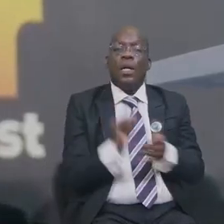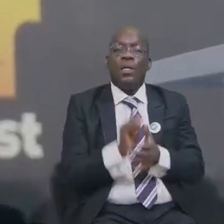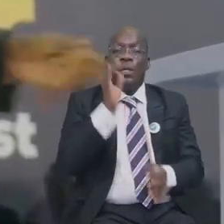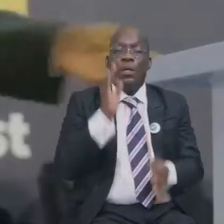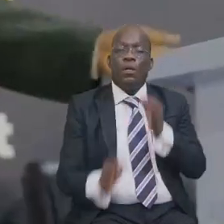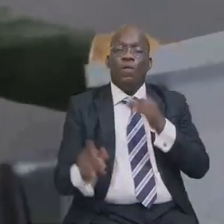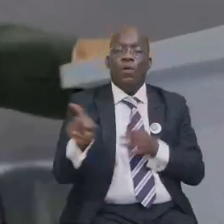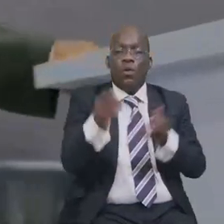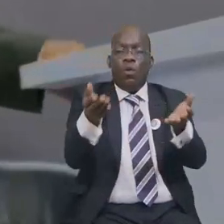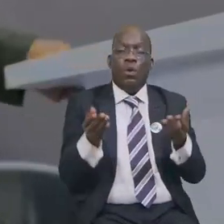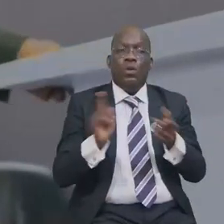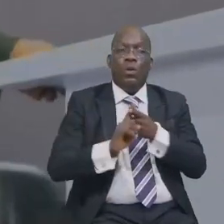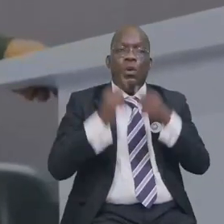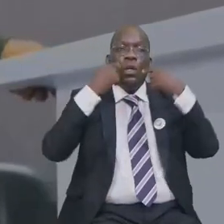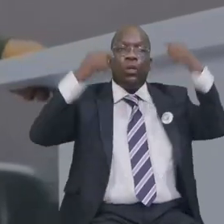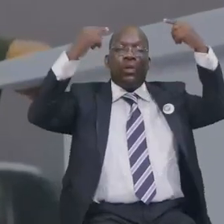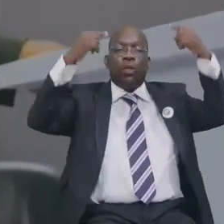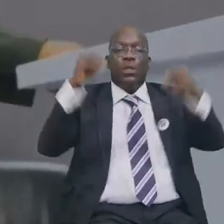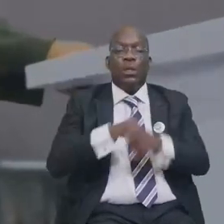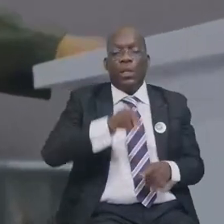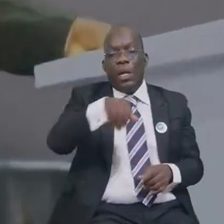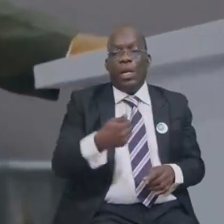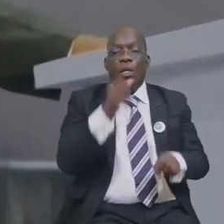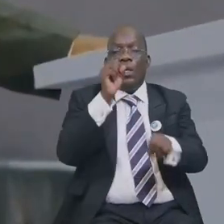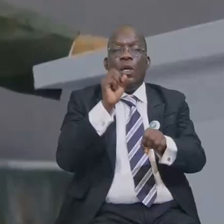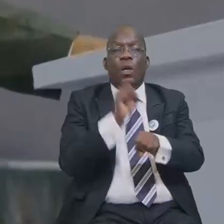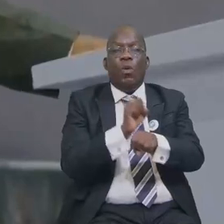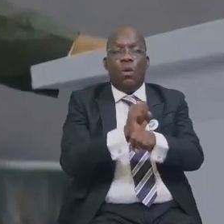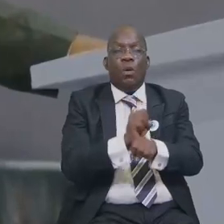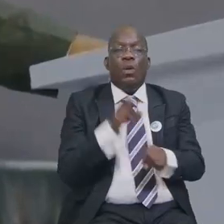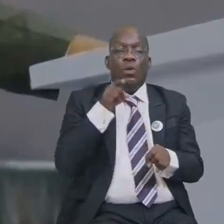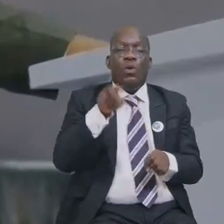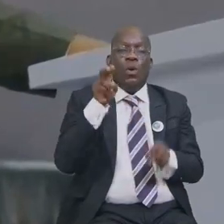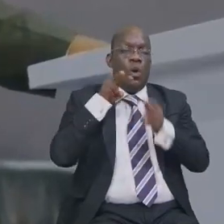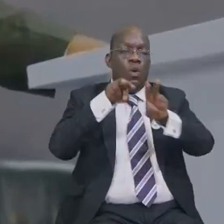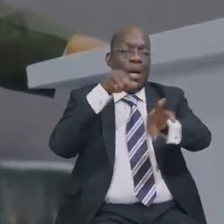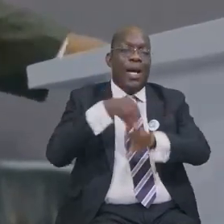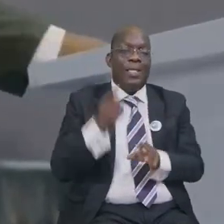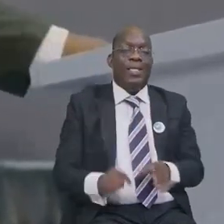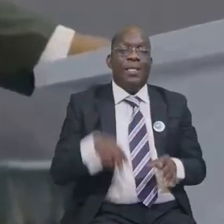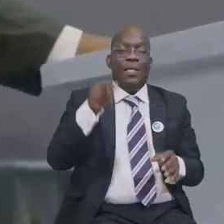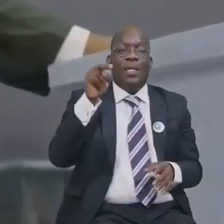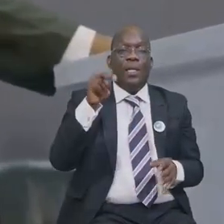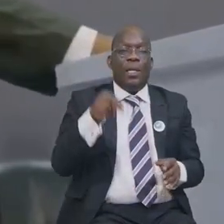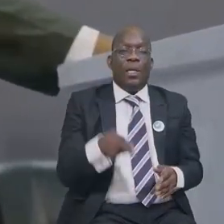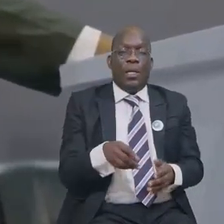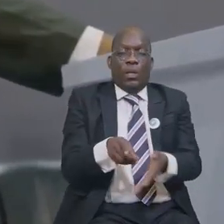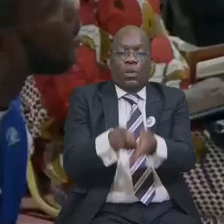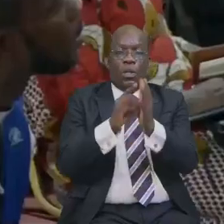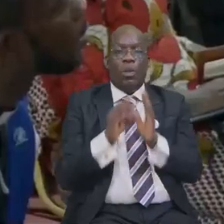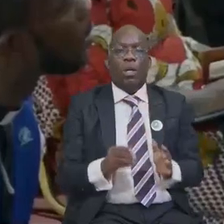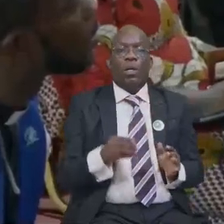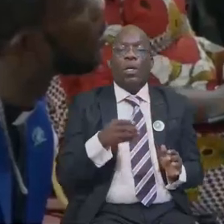réussir dans une profession, vous devez regarder les exigences et